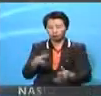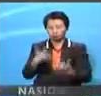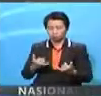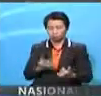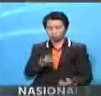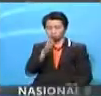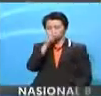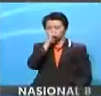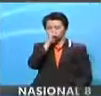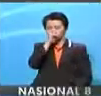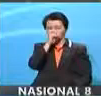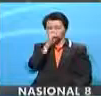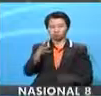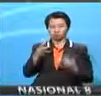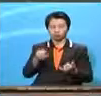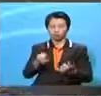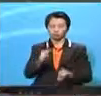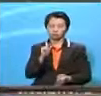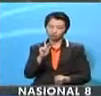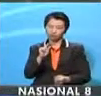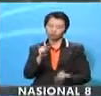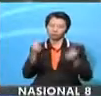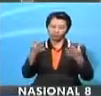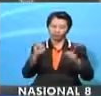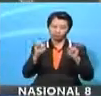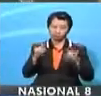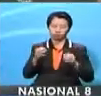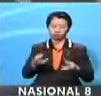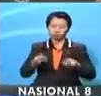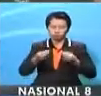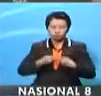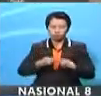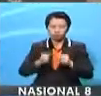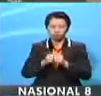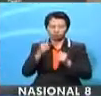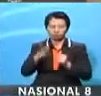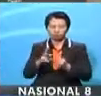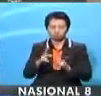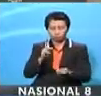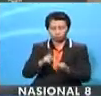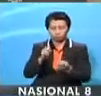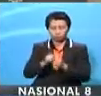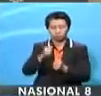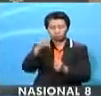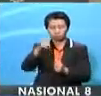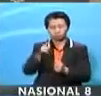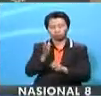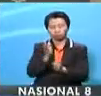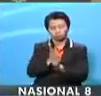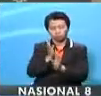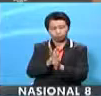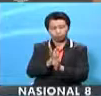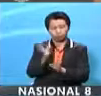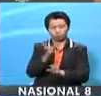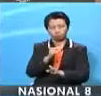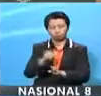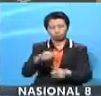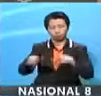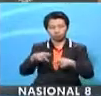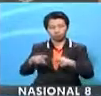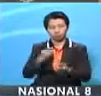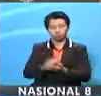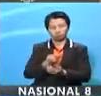sedikit dan ini sedikit sebanyak memberi lebih resilient kepada sektor perbankan dan pasaran